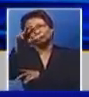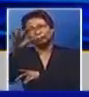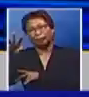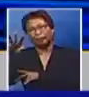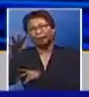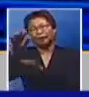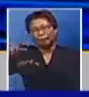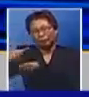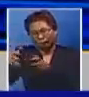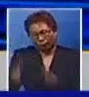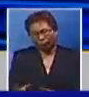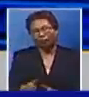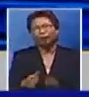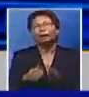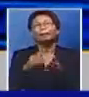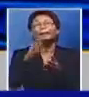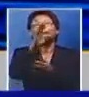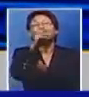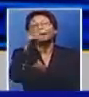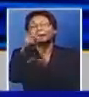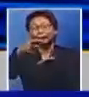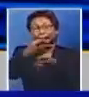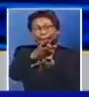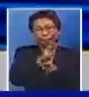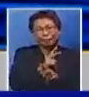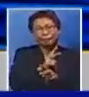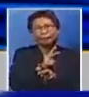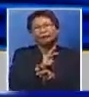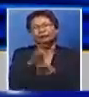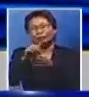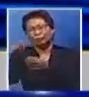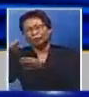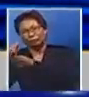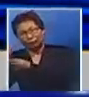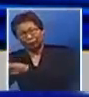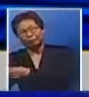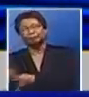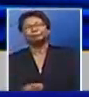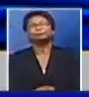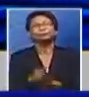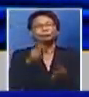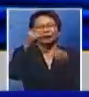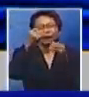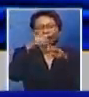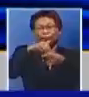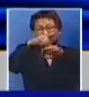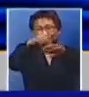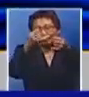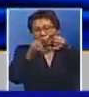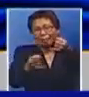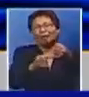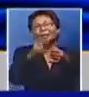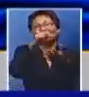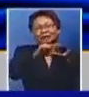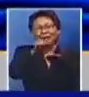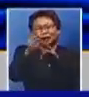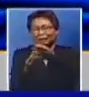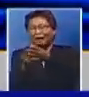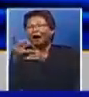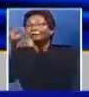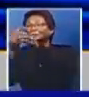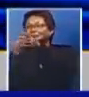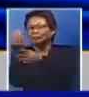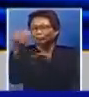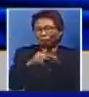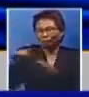77,934 peneroka dengan baki pinjaman pada kadar ringgit ke ringgit. Insentif terakhir adalah geran khas tanam semula